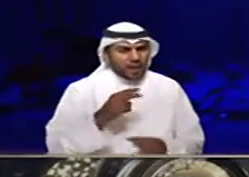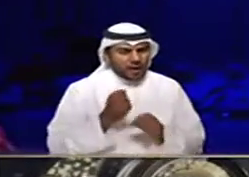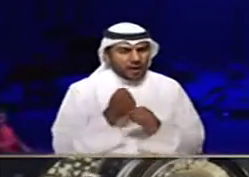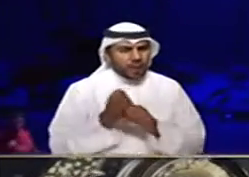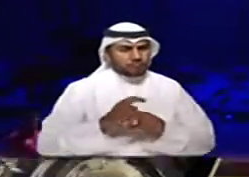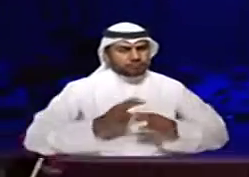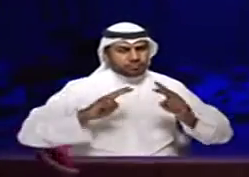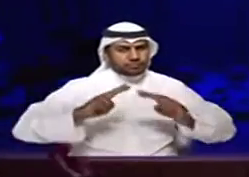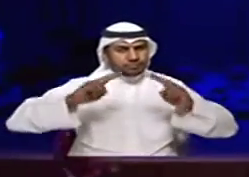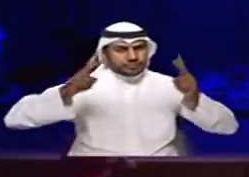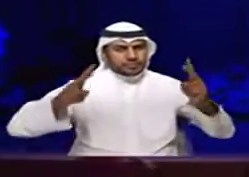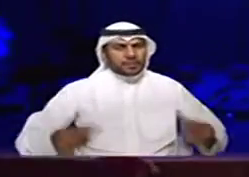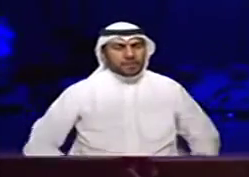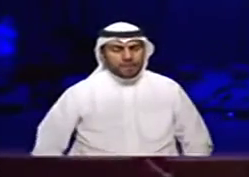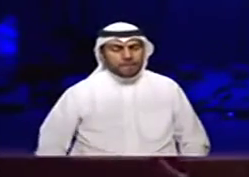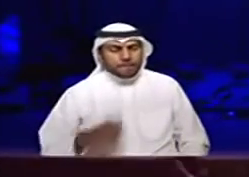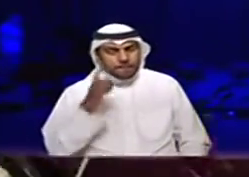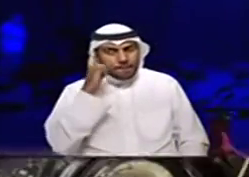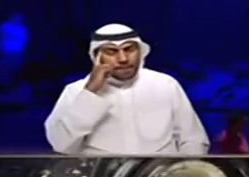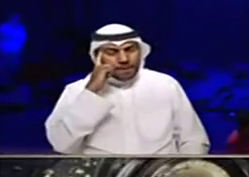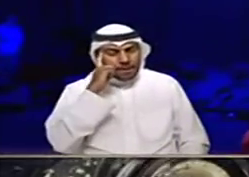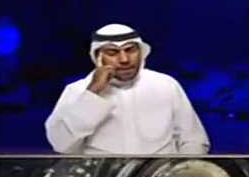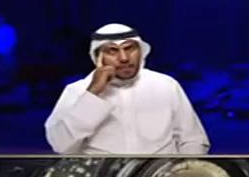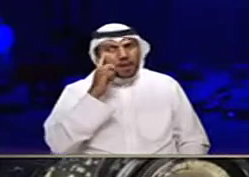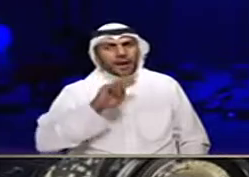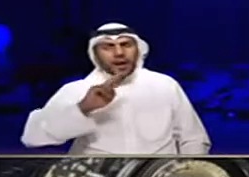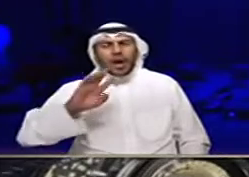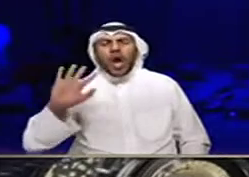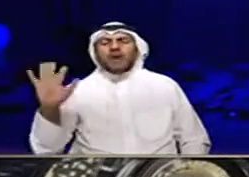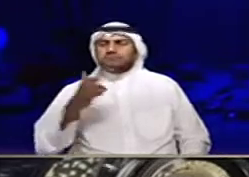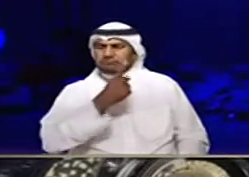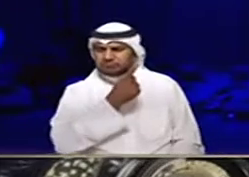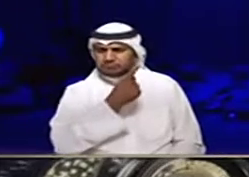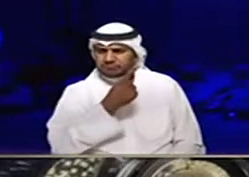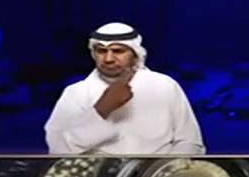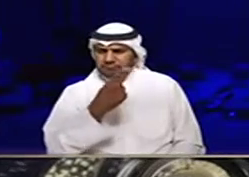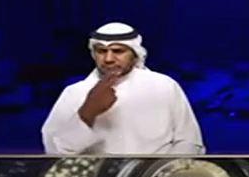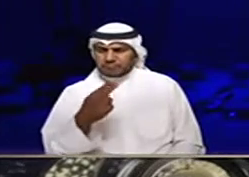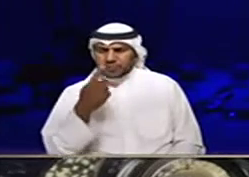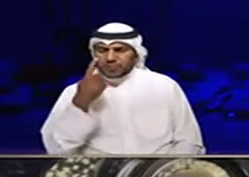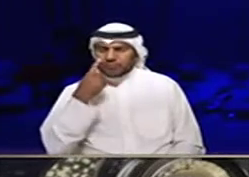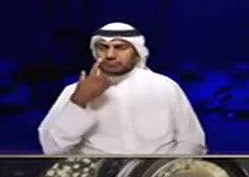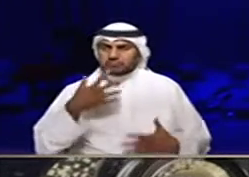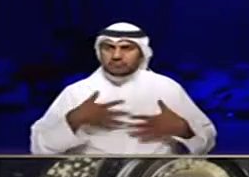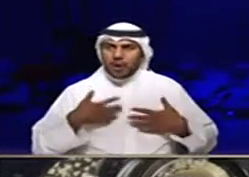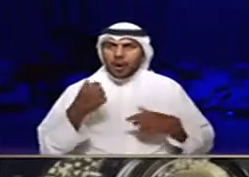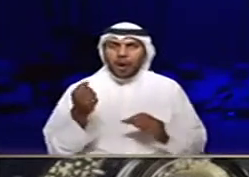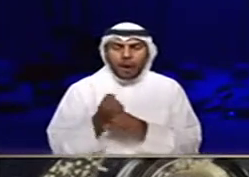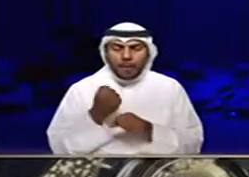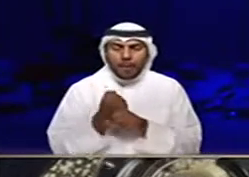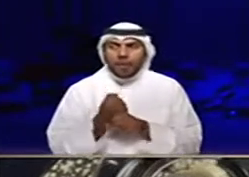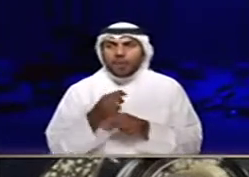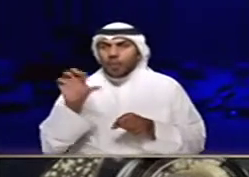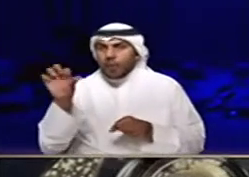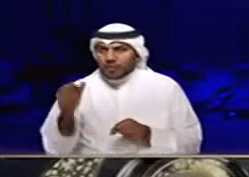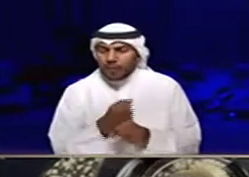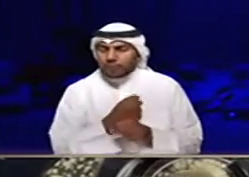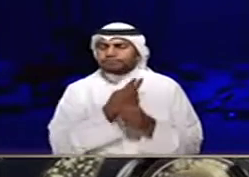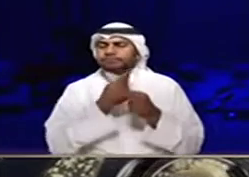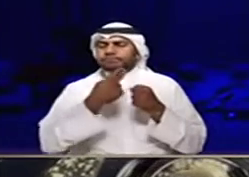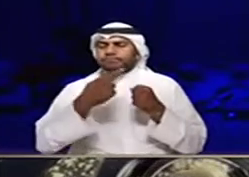لأنه راح يكون فيه خليط من الآلات الشرقية والآلات الغربية، وطريقة توزيع الأعمال أيضا موزعة بشكل